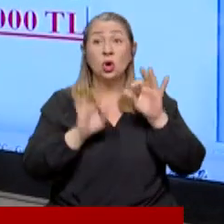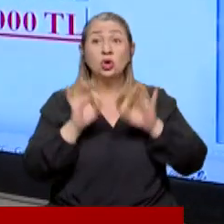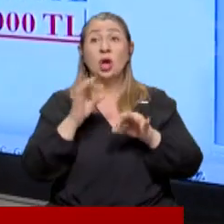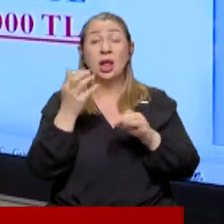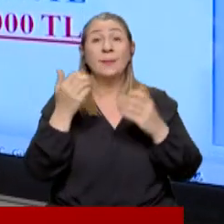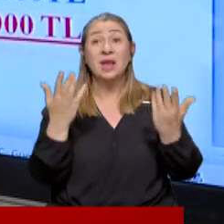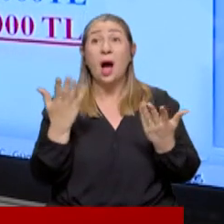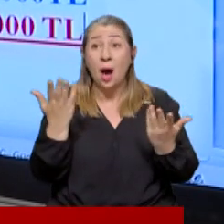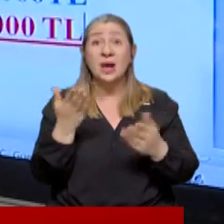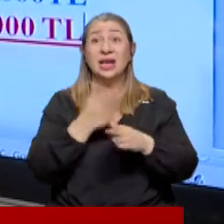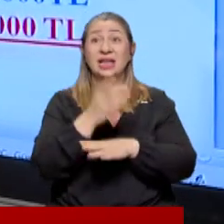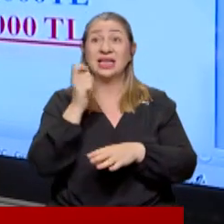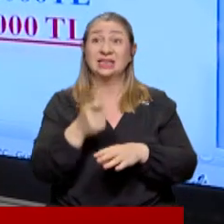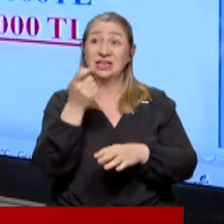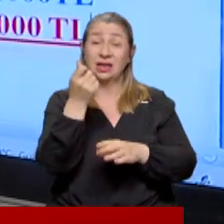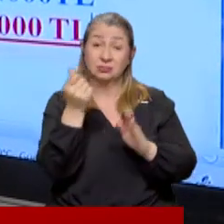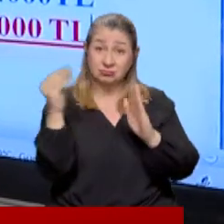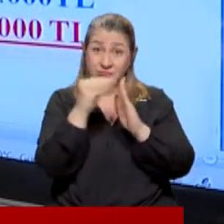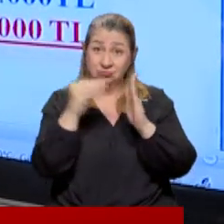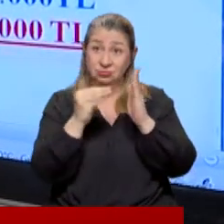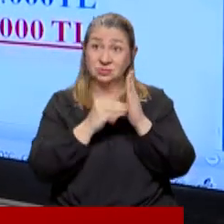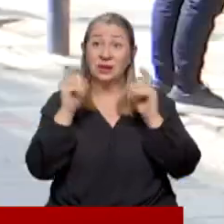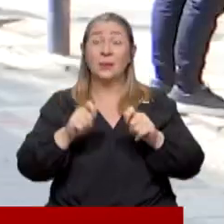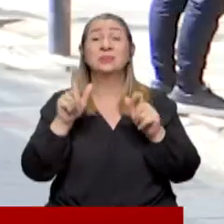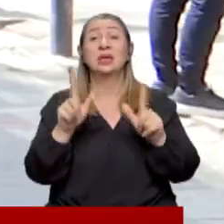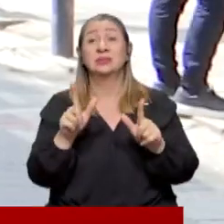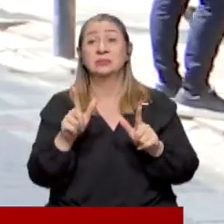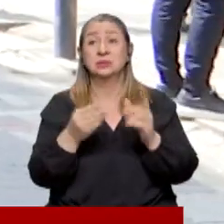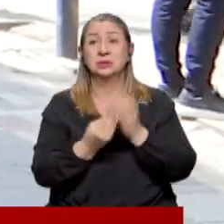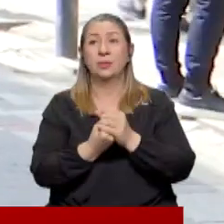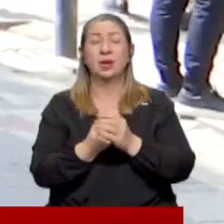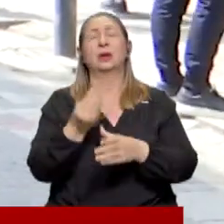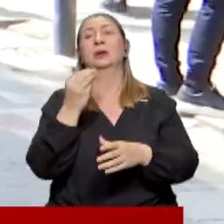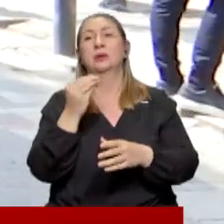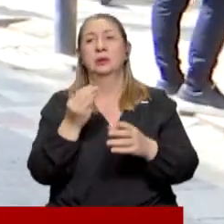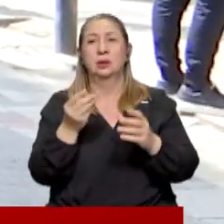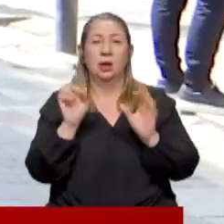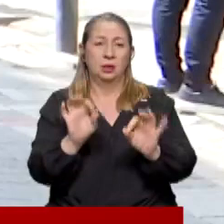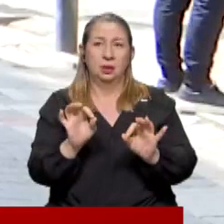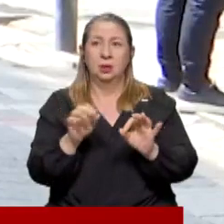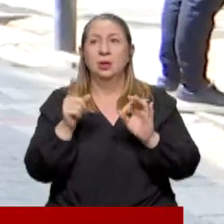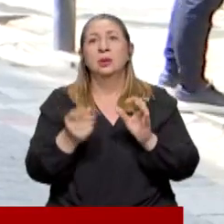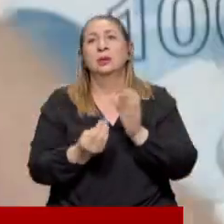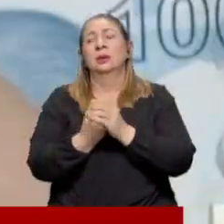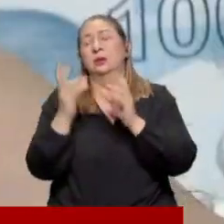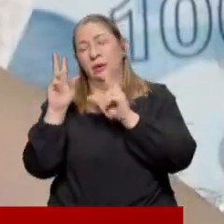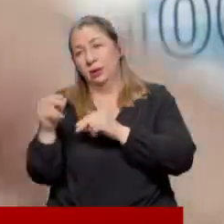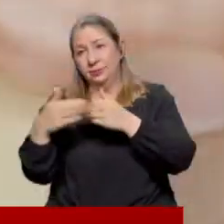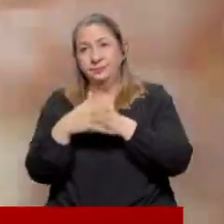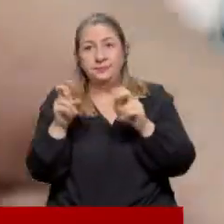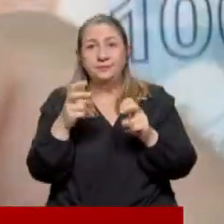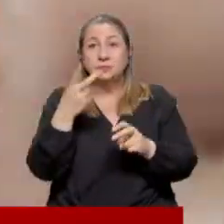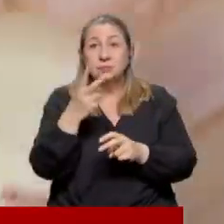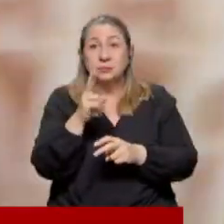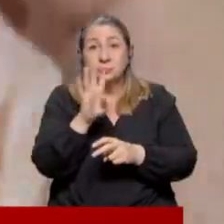kontrol altına alabilir ama gerçekçi rakamlar üzerinden bunları sağlamamız gerekiyor Sabah kalkıyoruz bu mevzu akşam yapıyoruz bu mevzuyla ne